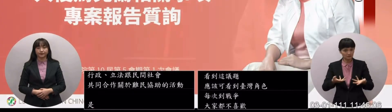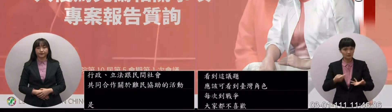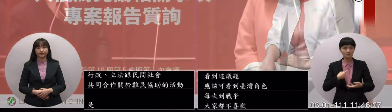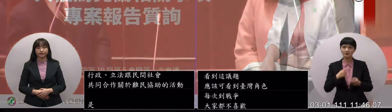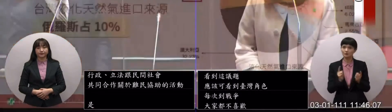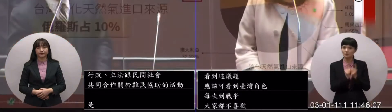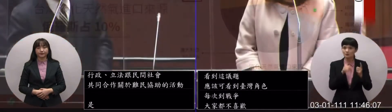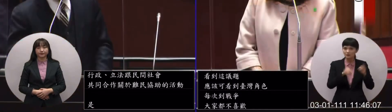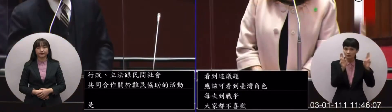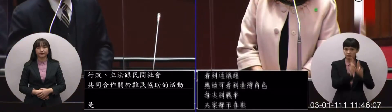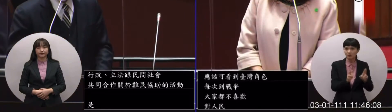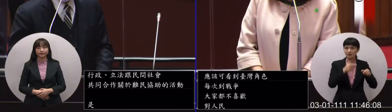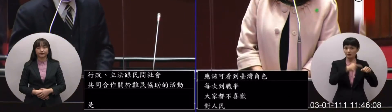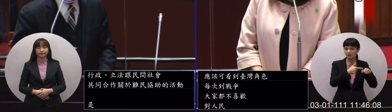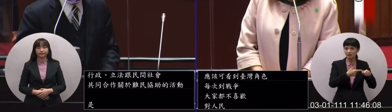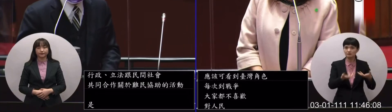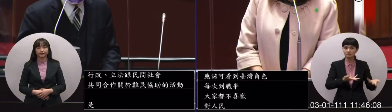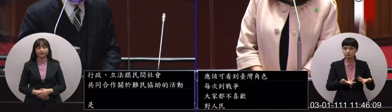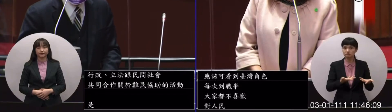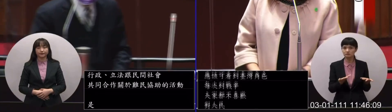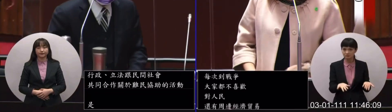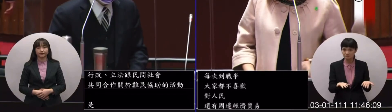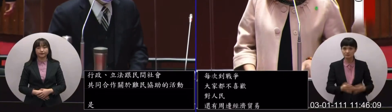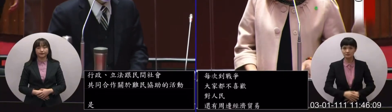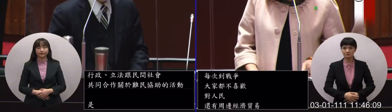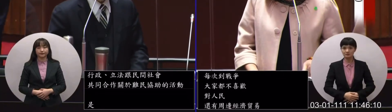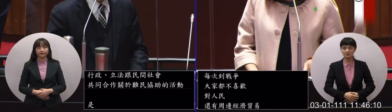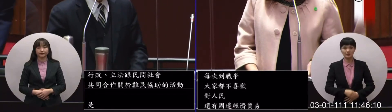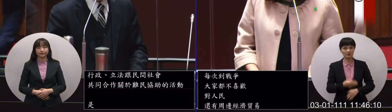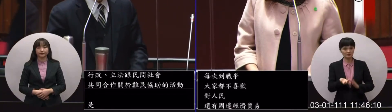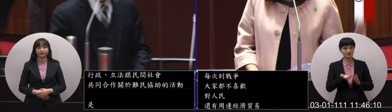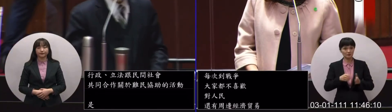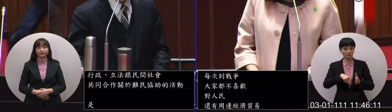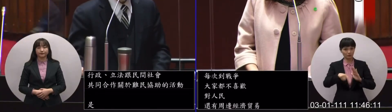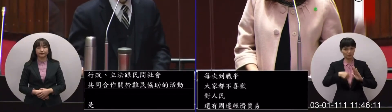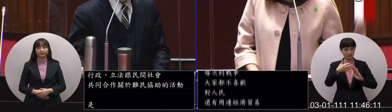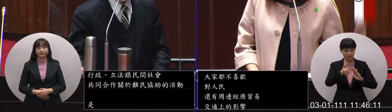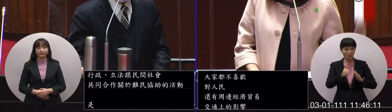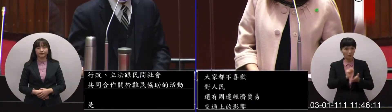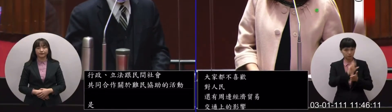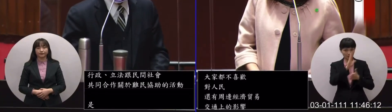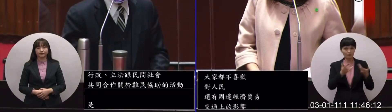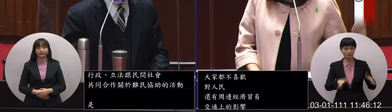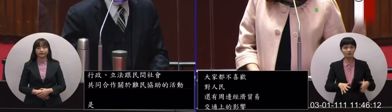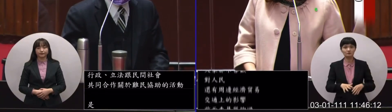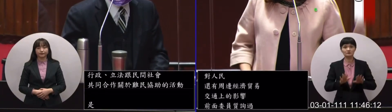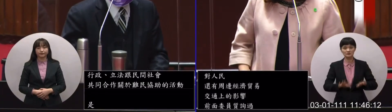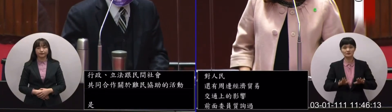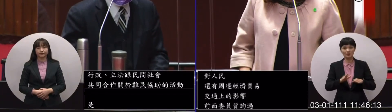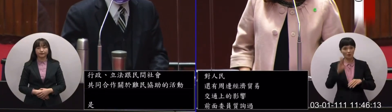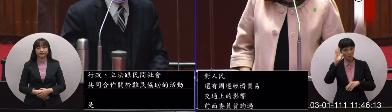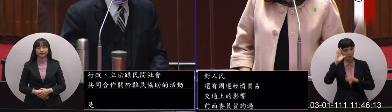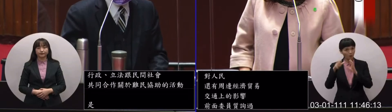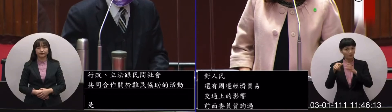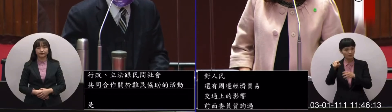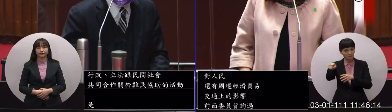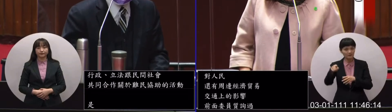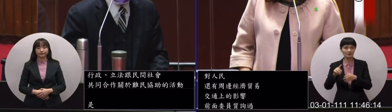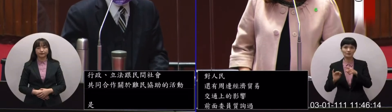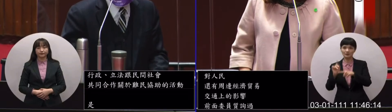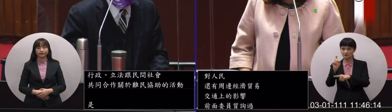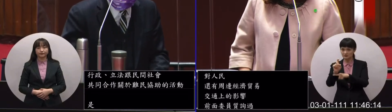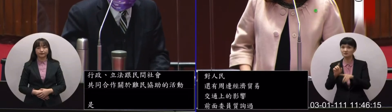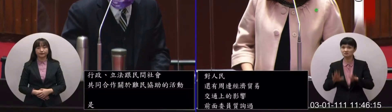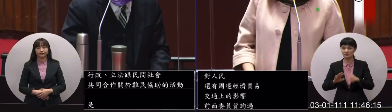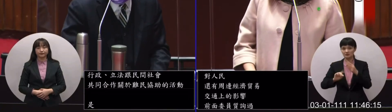能源的保护，好，那当然前面我想院长也有报告过，就是说能源俄罗斯现在占10%，而且3月之后刚好这个